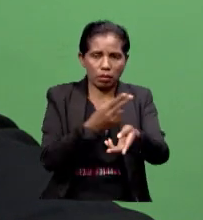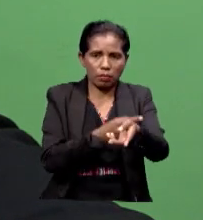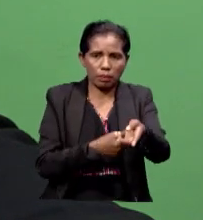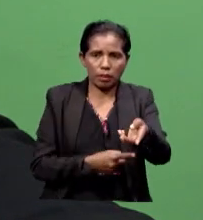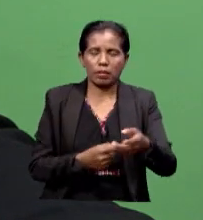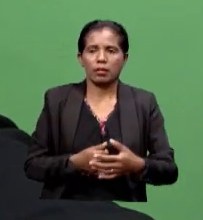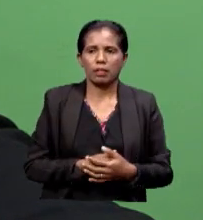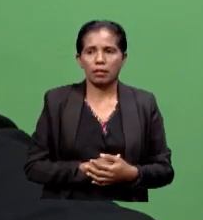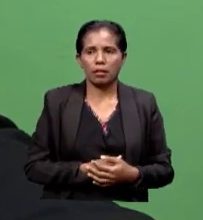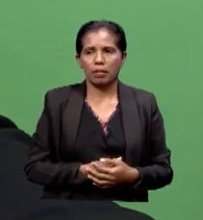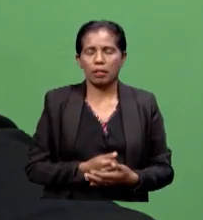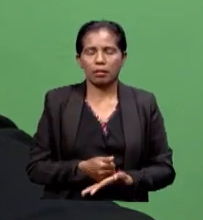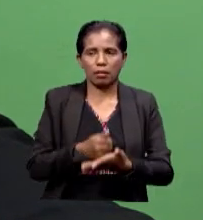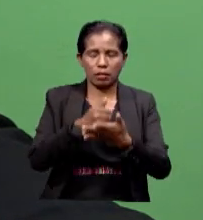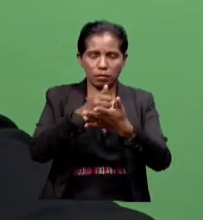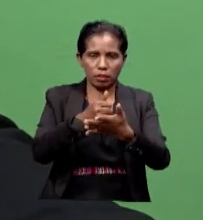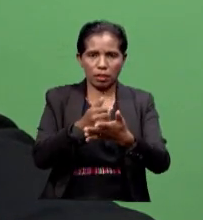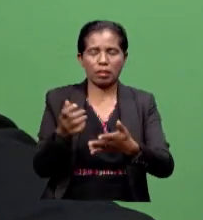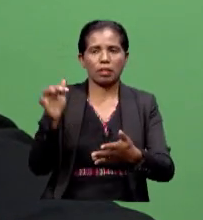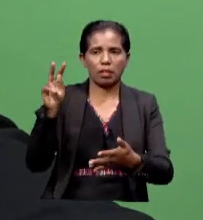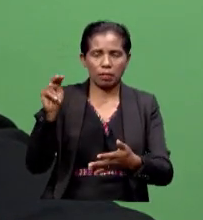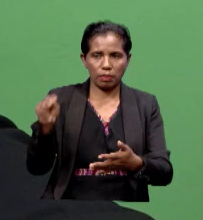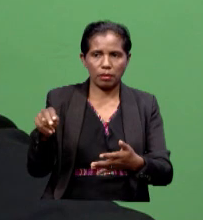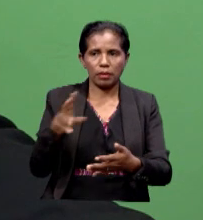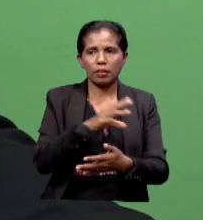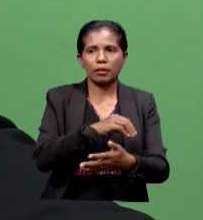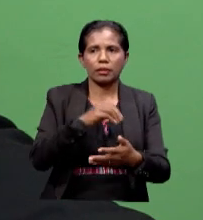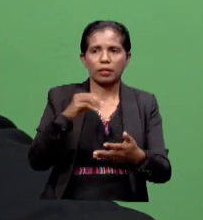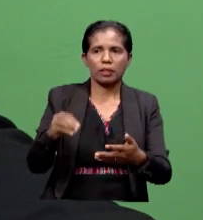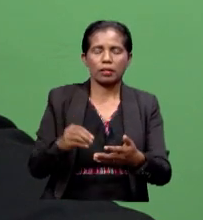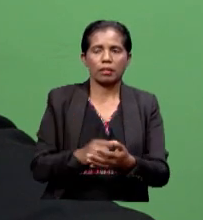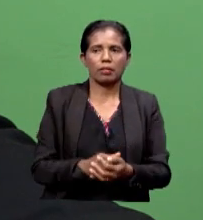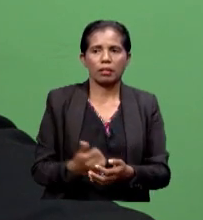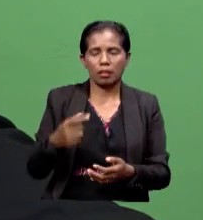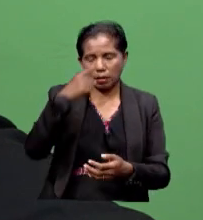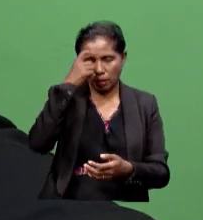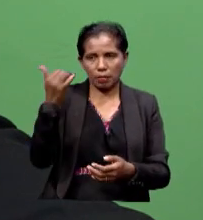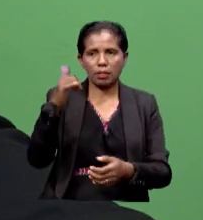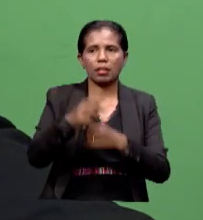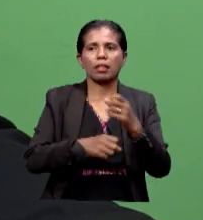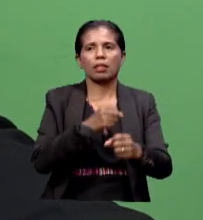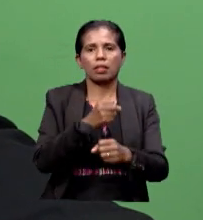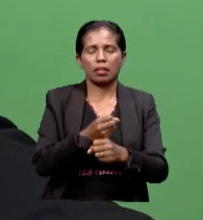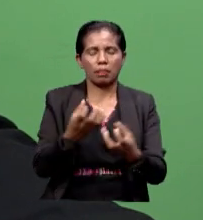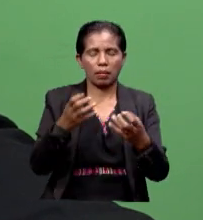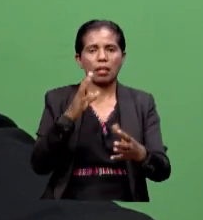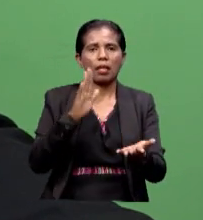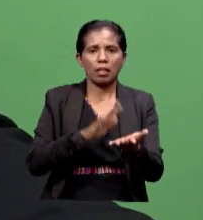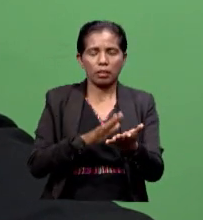ne. Atende na bane maka sira post grad diploma ya surgeon tama sira durante tina barak ngana sira skola na kona